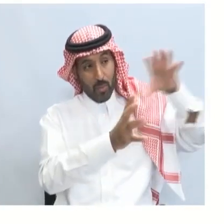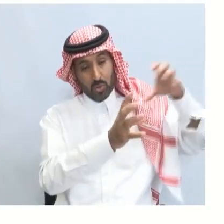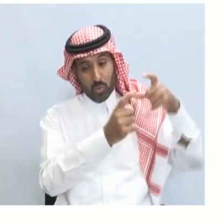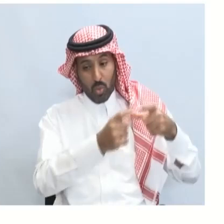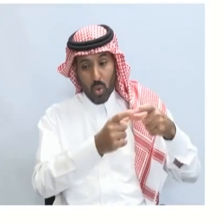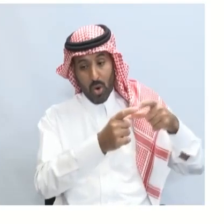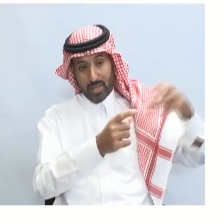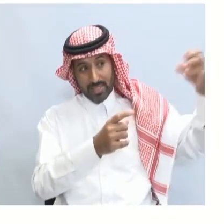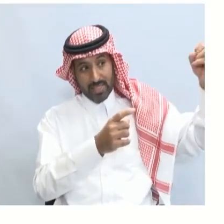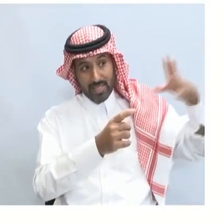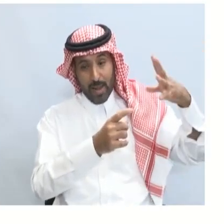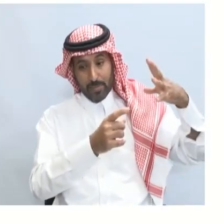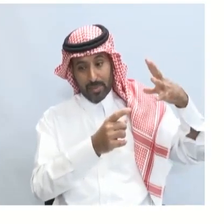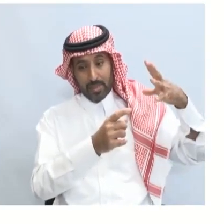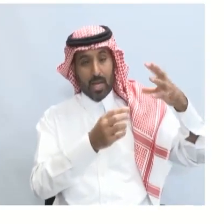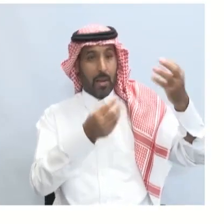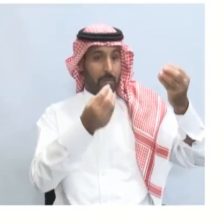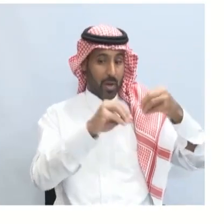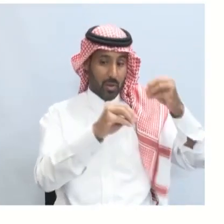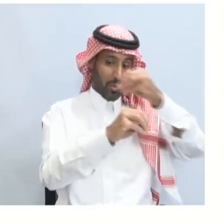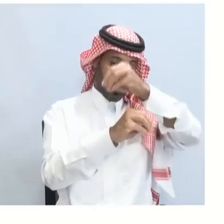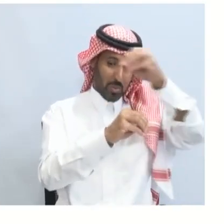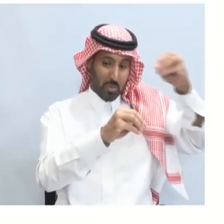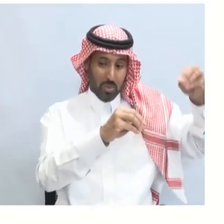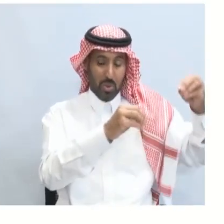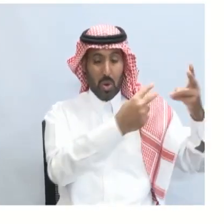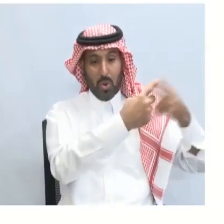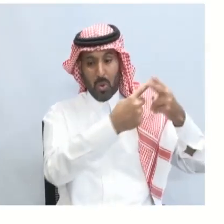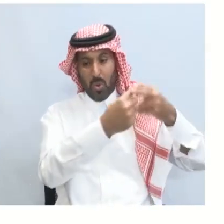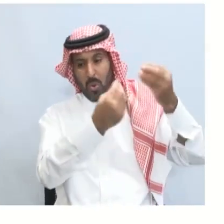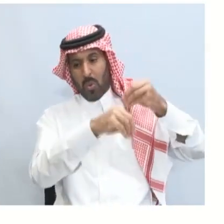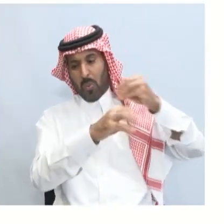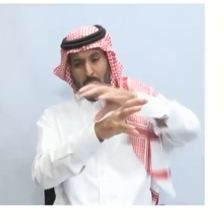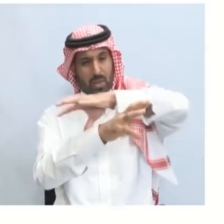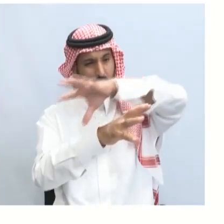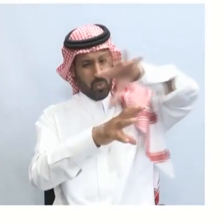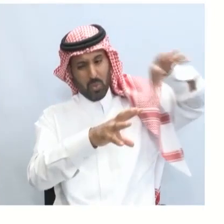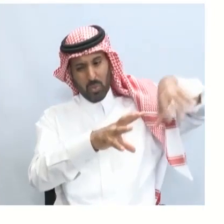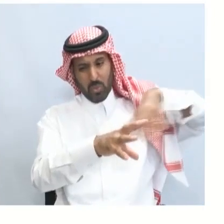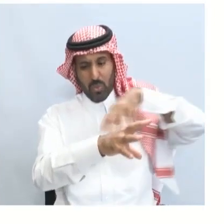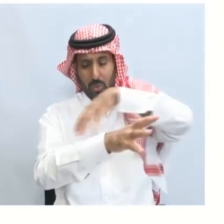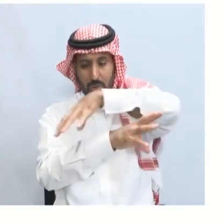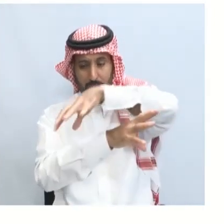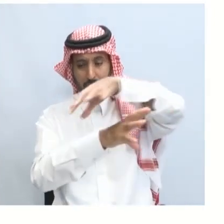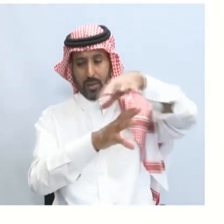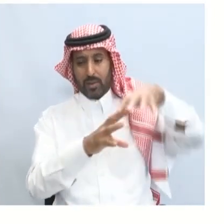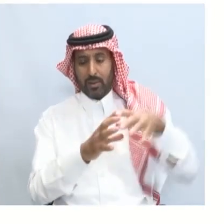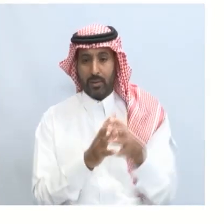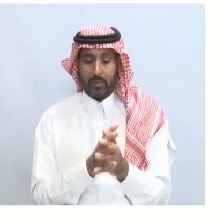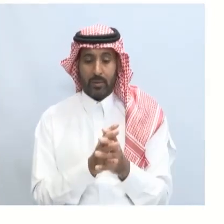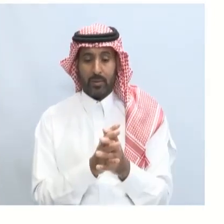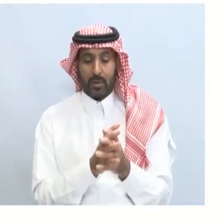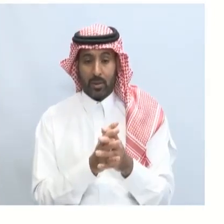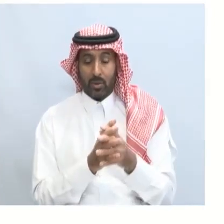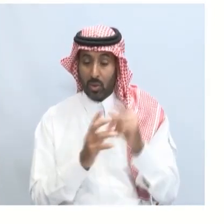الشمسيه امتلا الكون بكل الماده التي يمكن